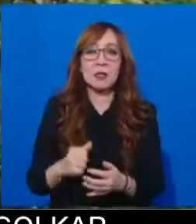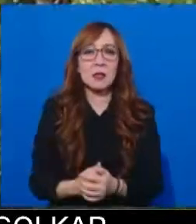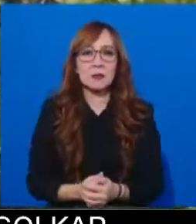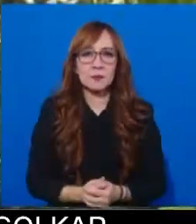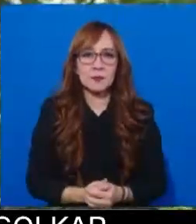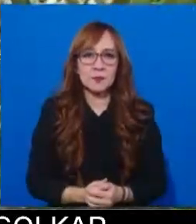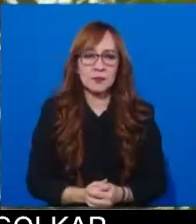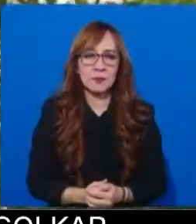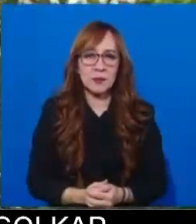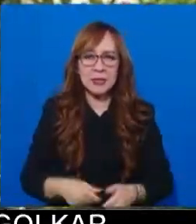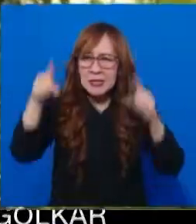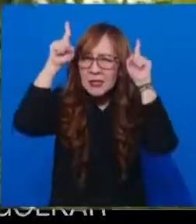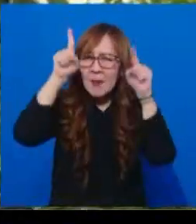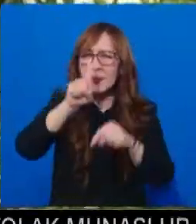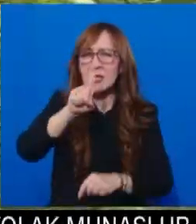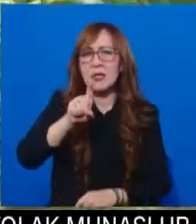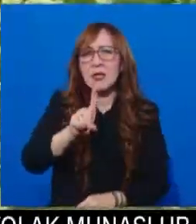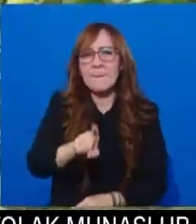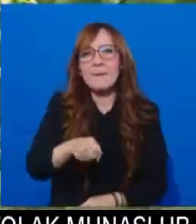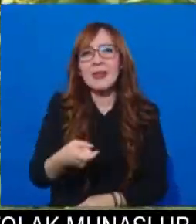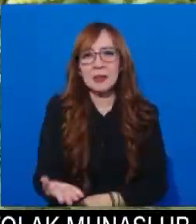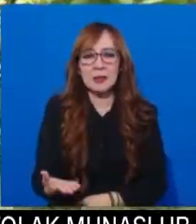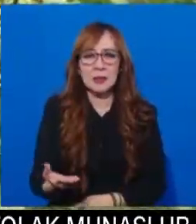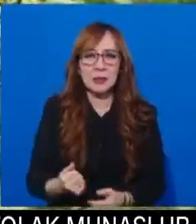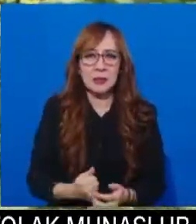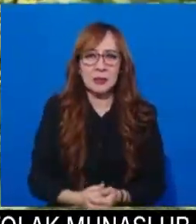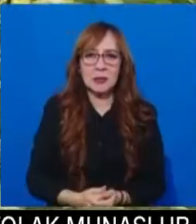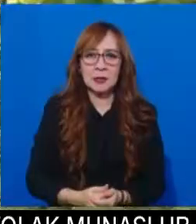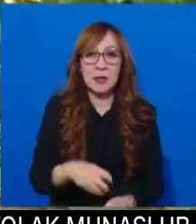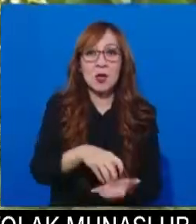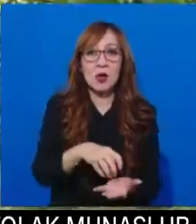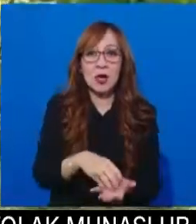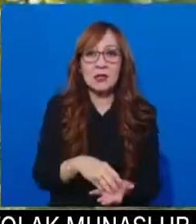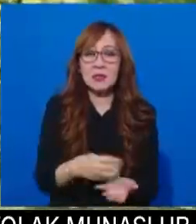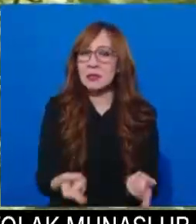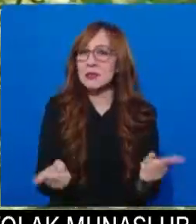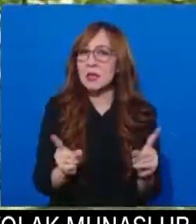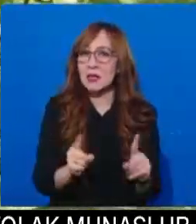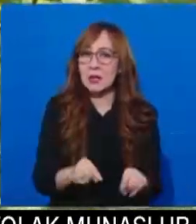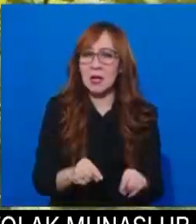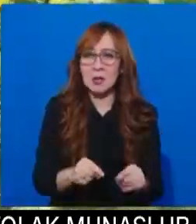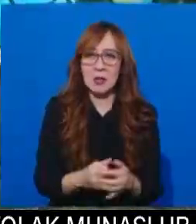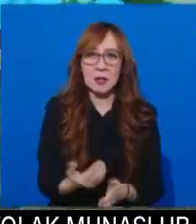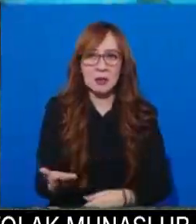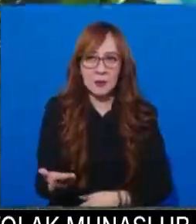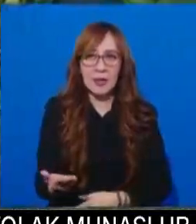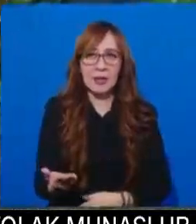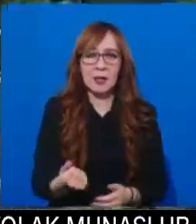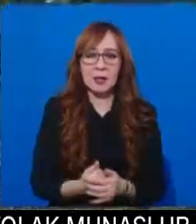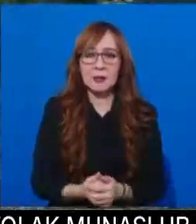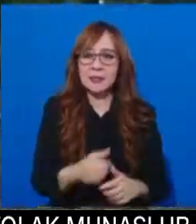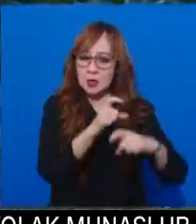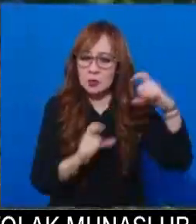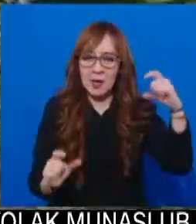mati. Sementara di lokasi sekitar temuan bangkai di Desa Gunung Tua, Muaro Soro, Kota Nopan,